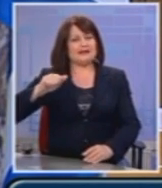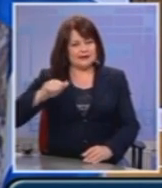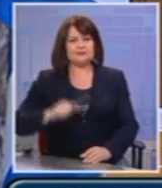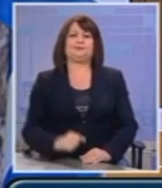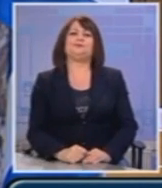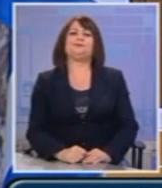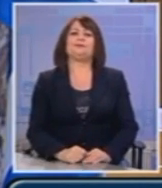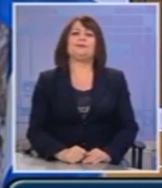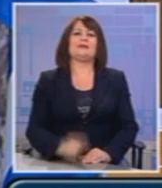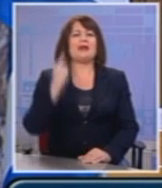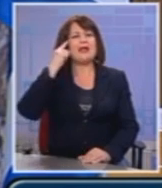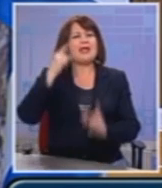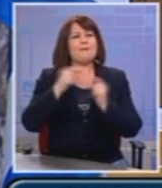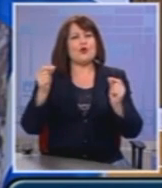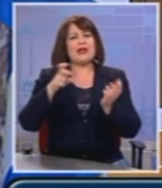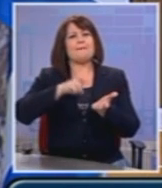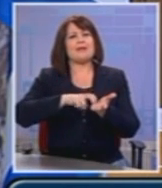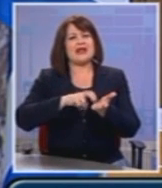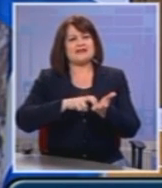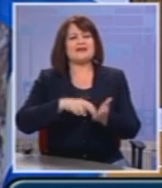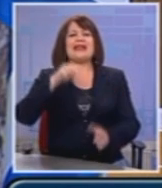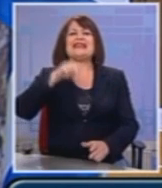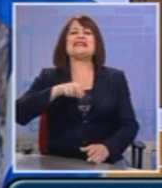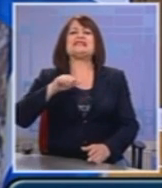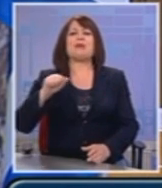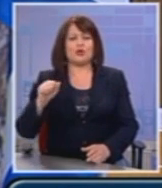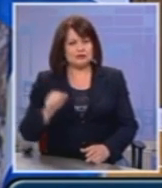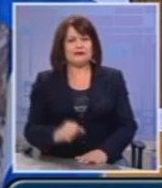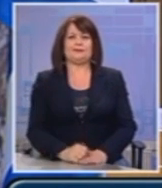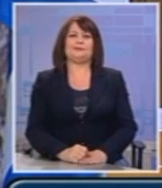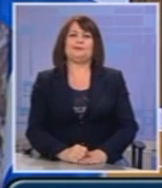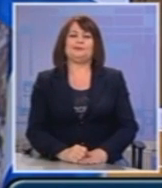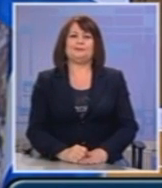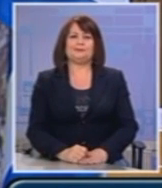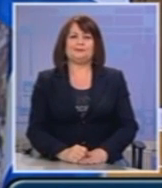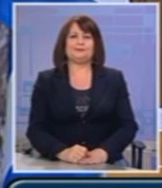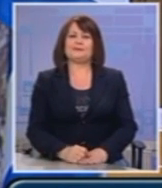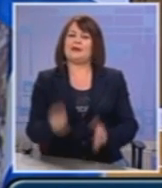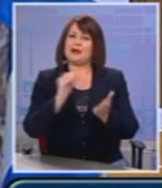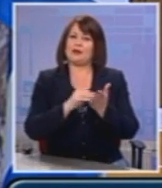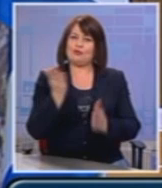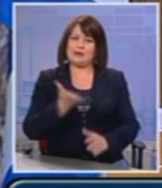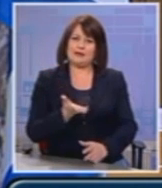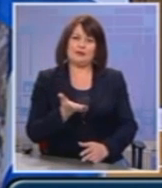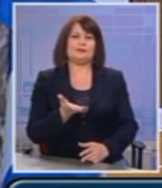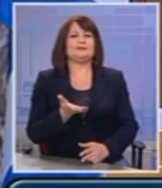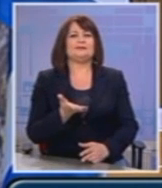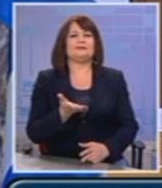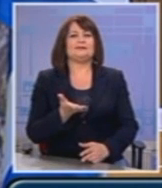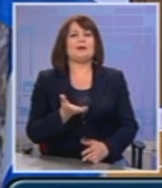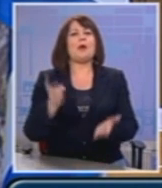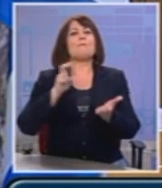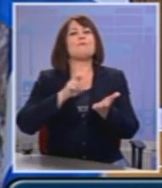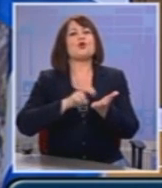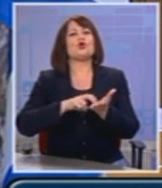πρέσβης της ιαπωνίας ο κύριος μπάουι ο είναι επίσης ο πρόξενος